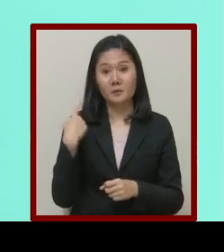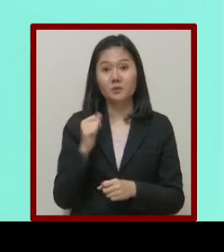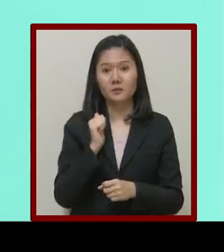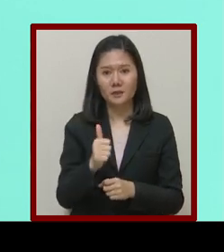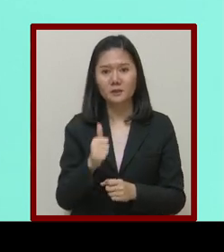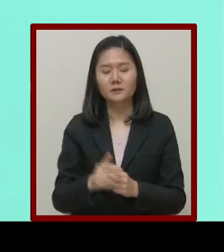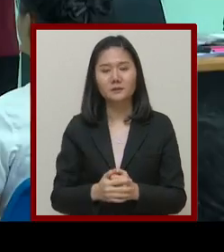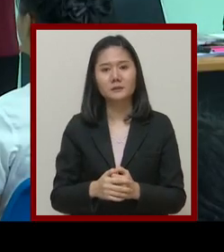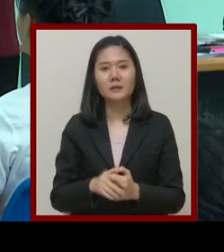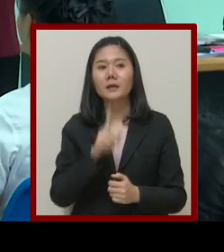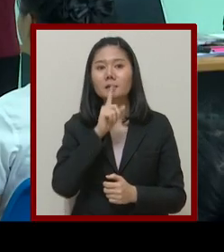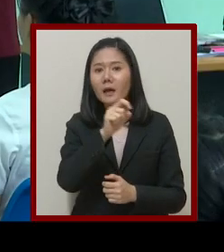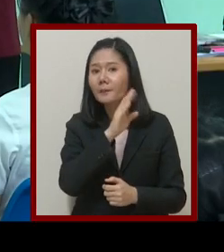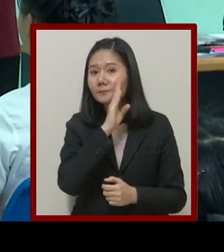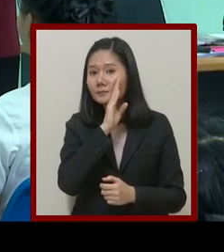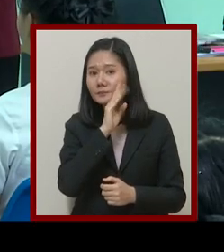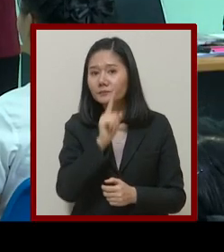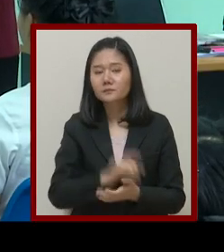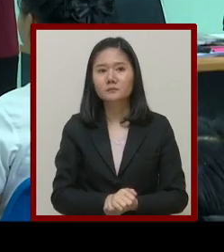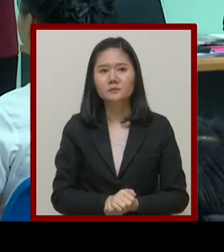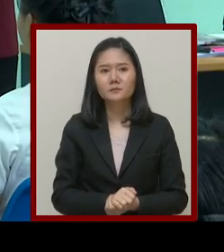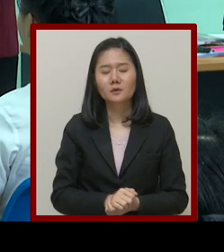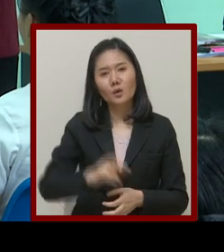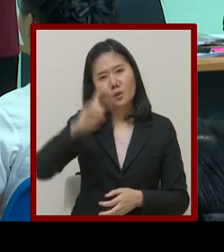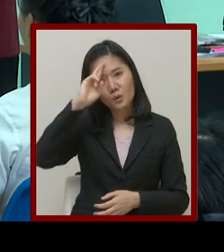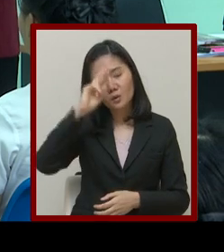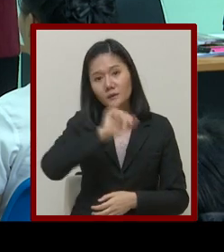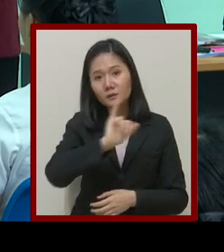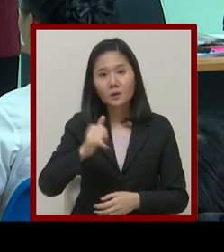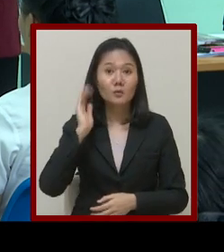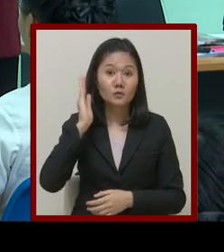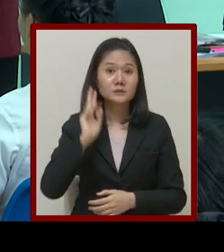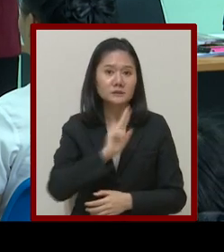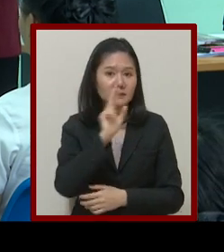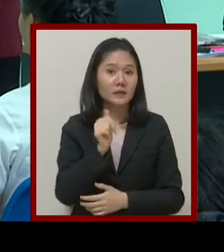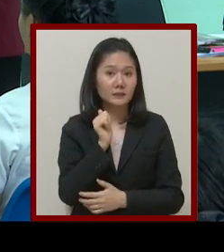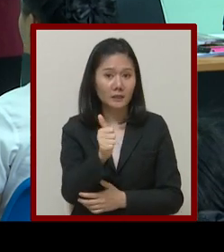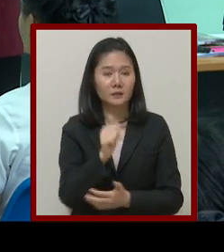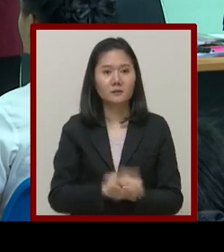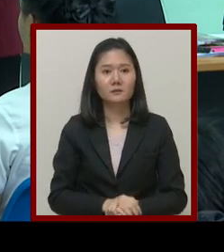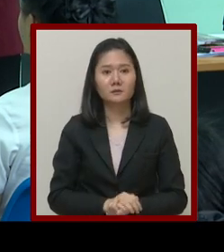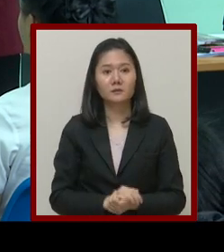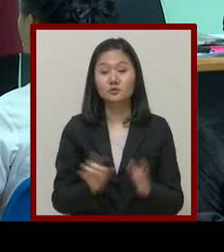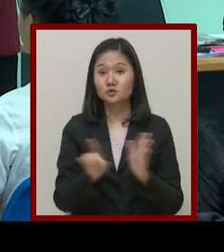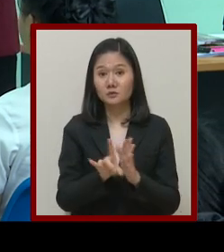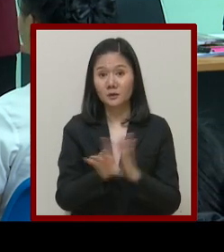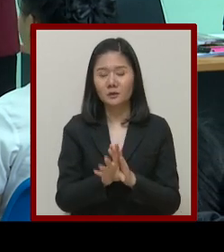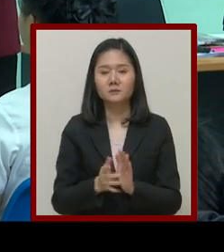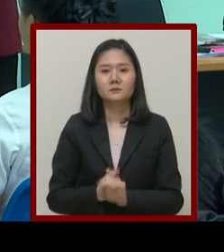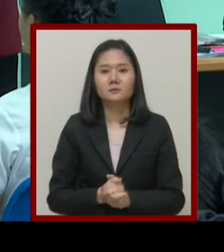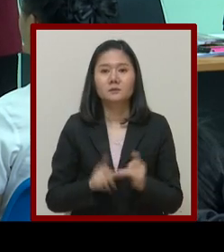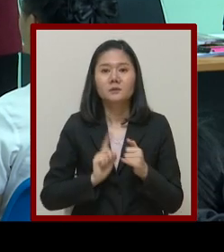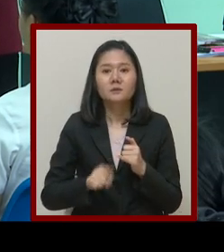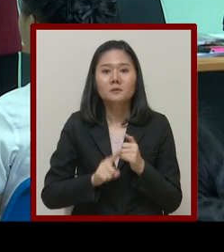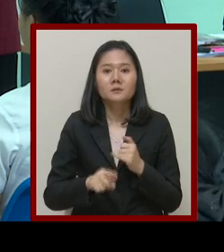งนี้ได้งั้นถามต่อว่ามันมีบางอาการที่สุภาพบุรุษก็น่าจะใช้ได้ในข้อสุดท้ายใช่ไหมคะรักษา